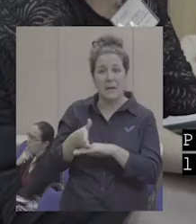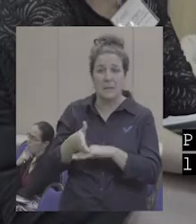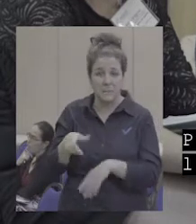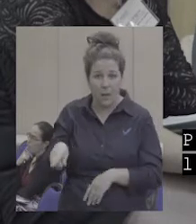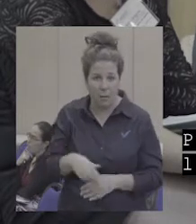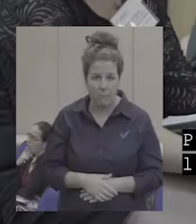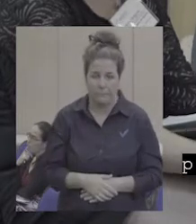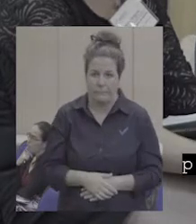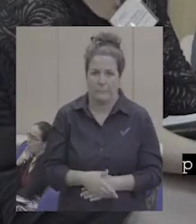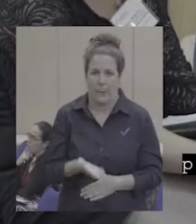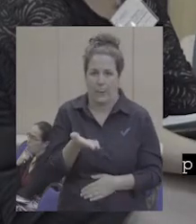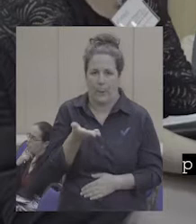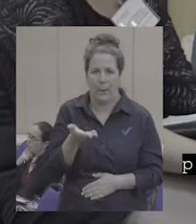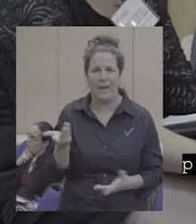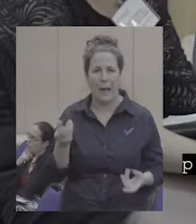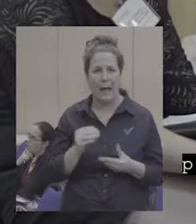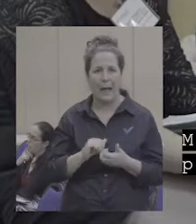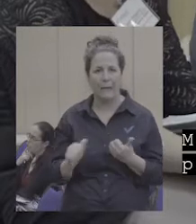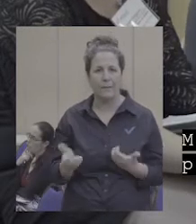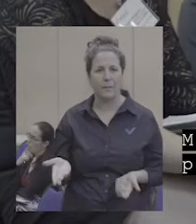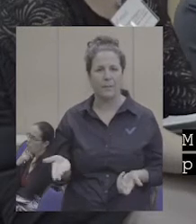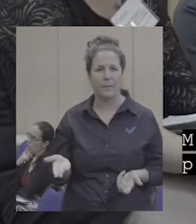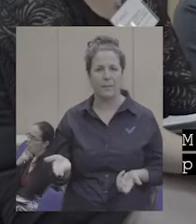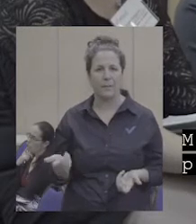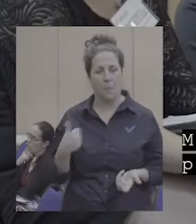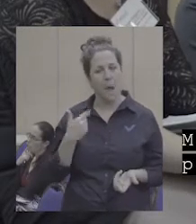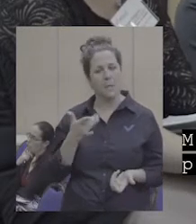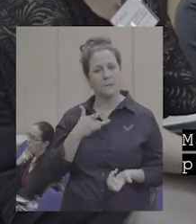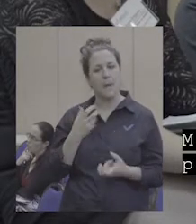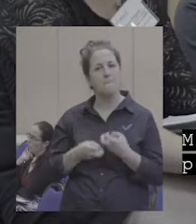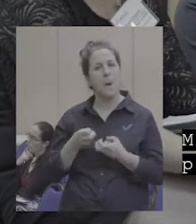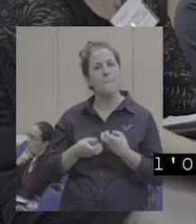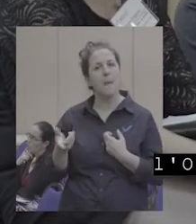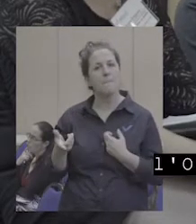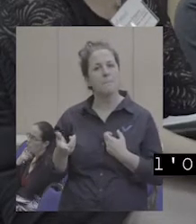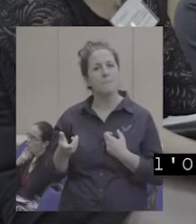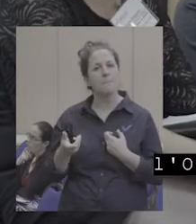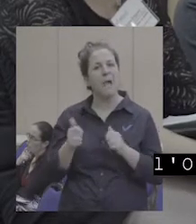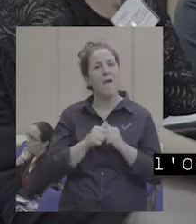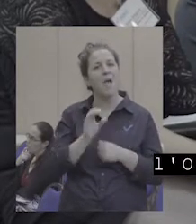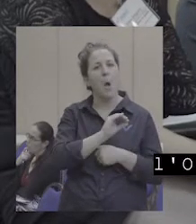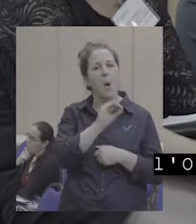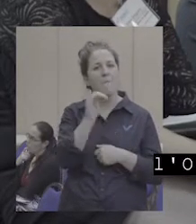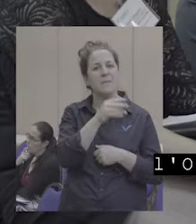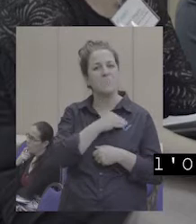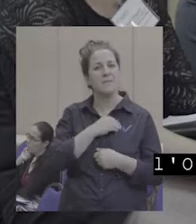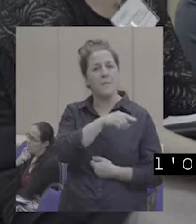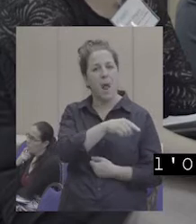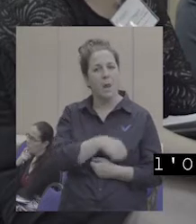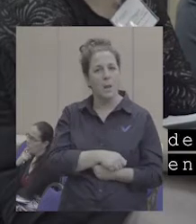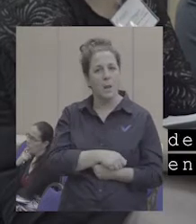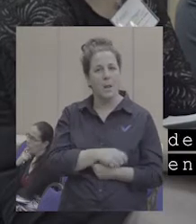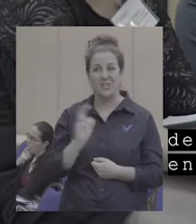là, pas grand-chose. Hein? Puis moi, je vois un peu des problématiques avec l'office municipal.